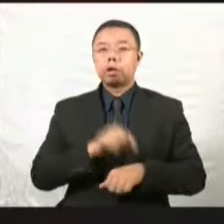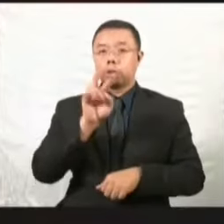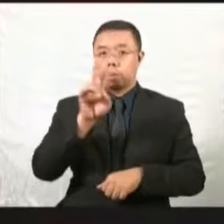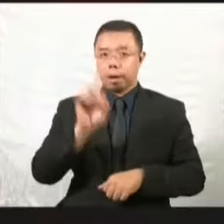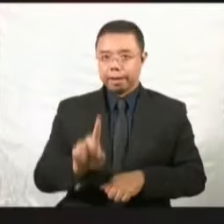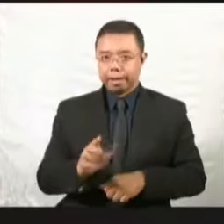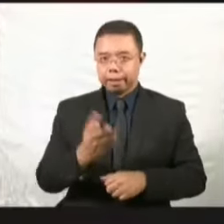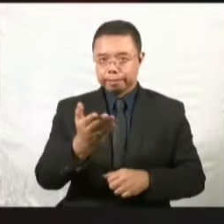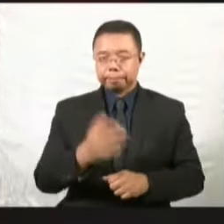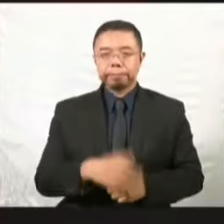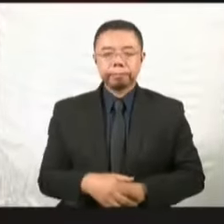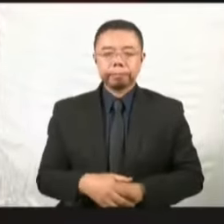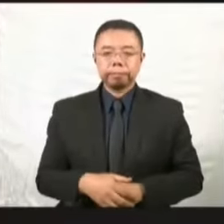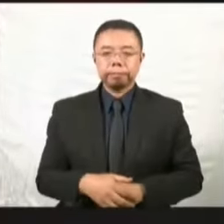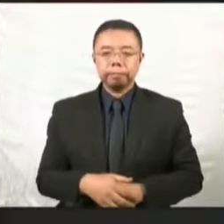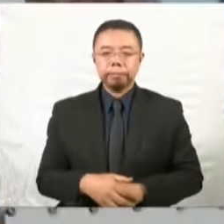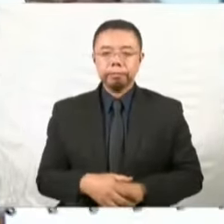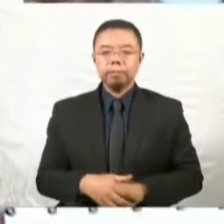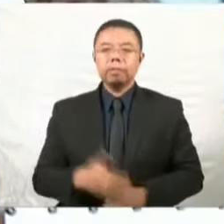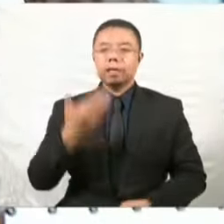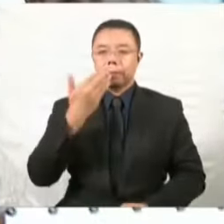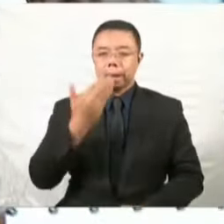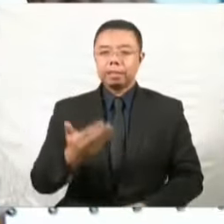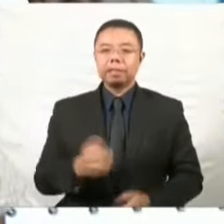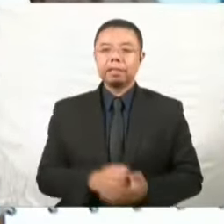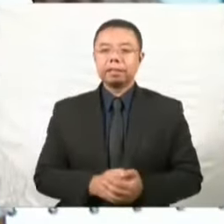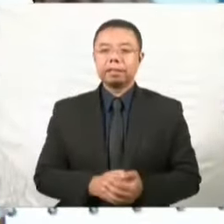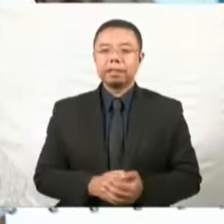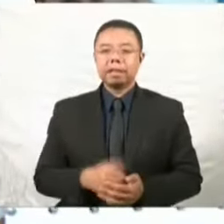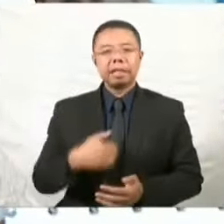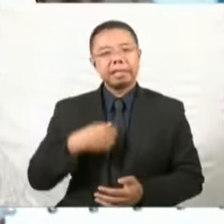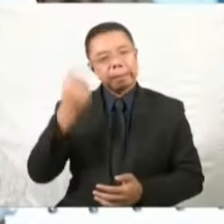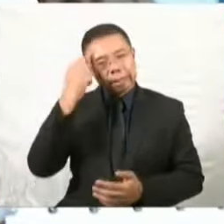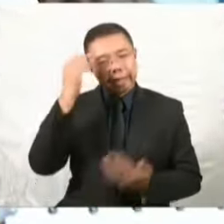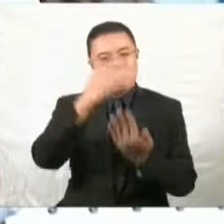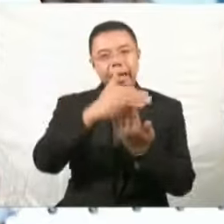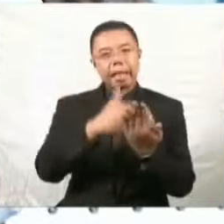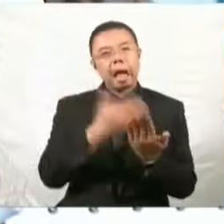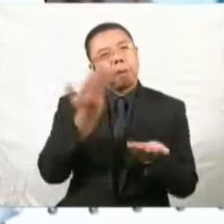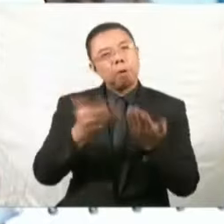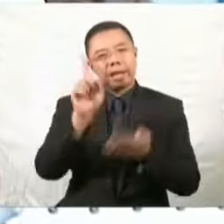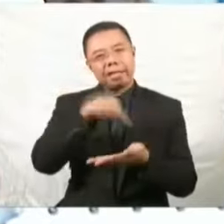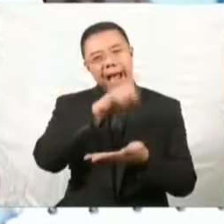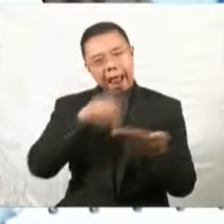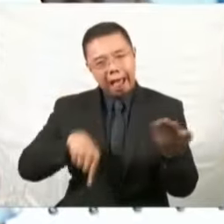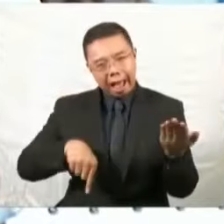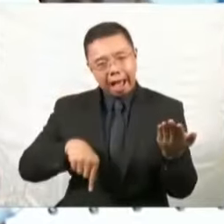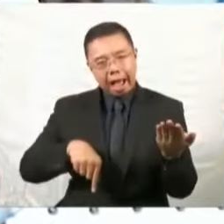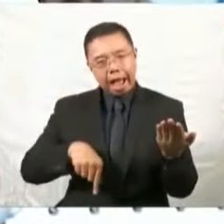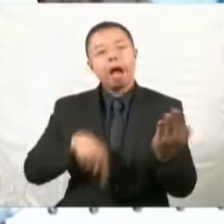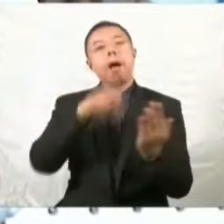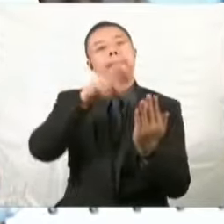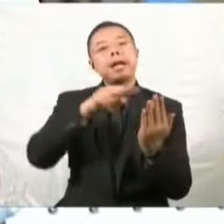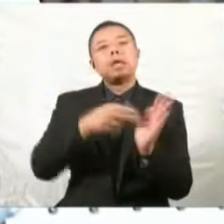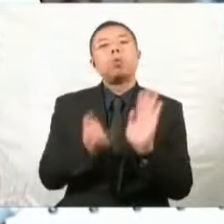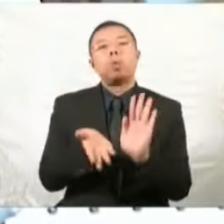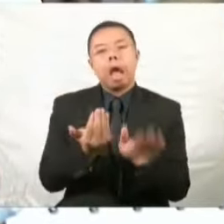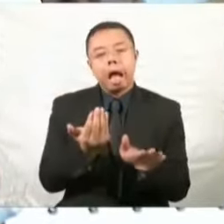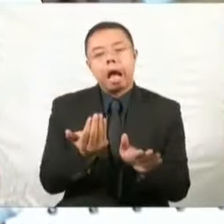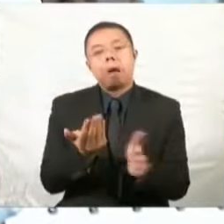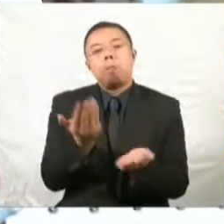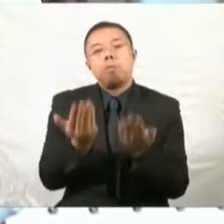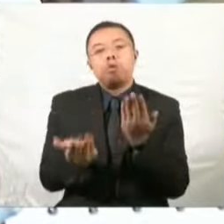menit dimulai dari Anda mulai berbicara terima kasih Saya kira datanya mungkin keliru Pak silakan dibaca